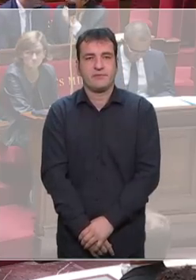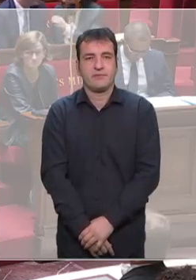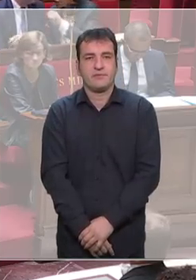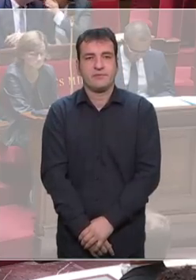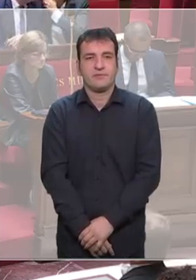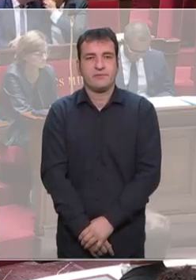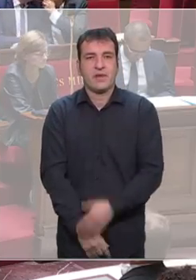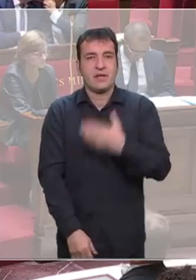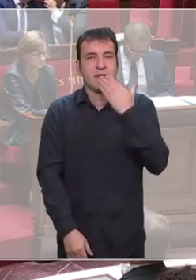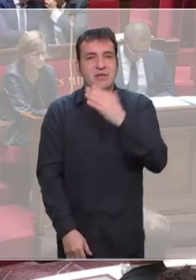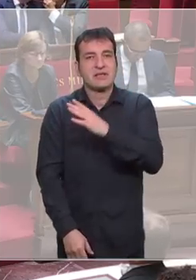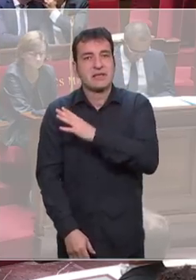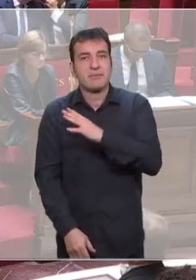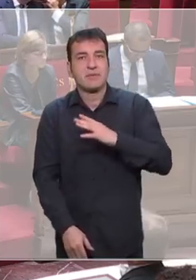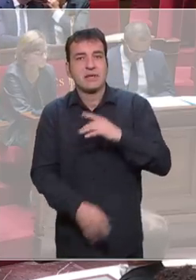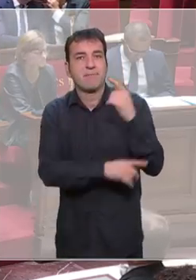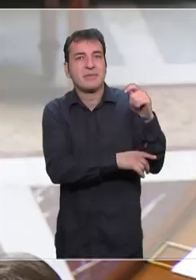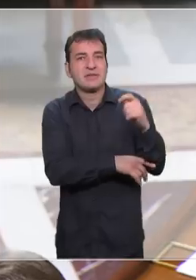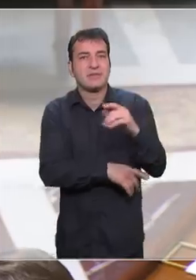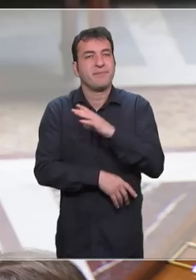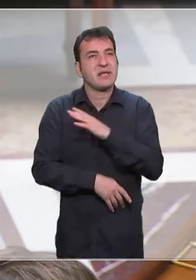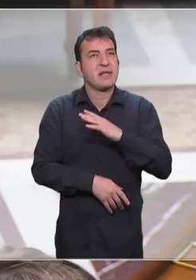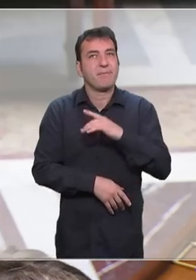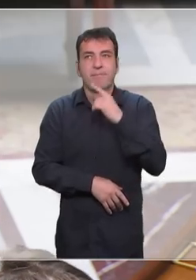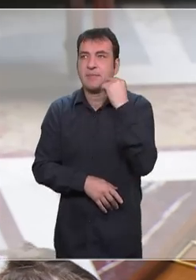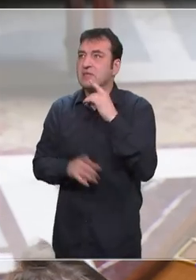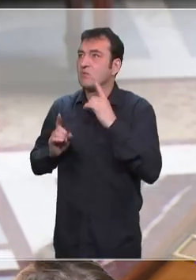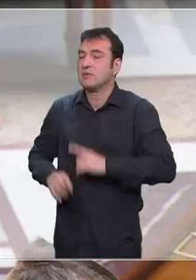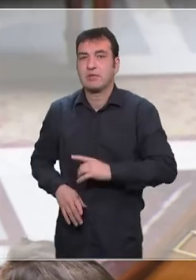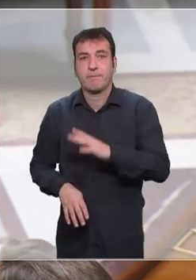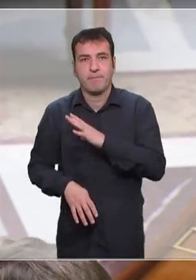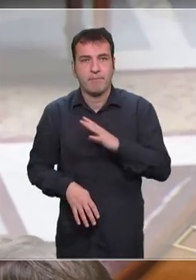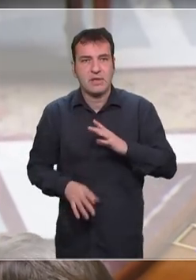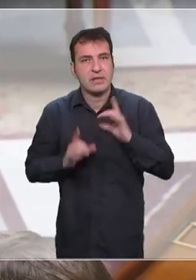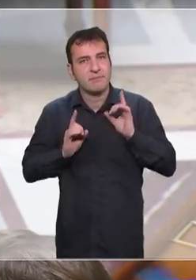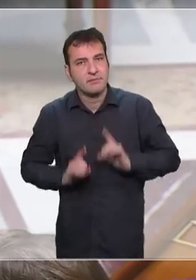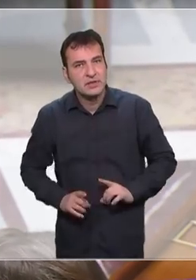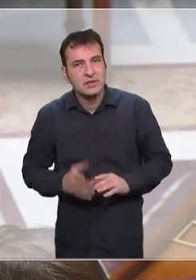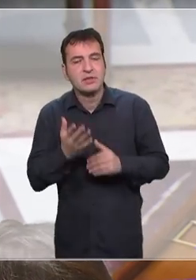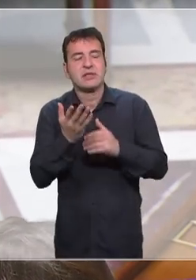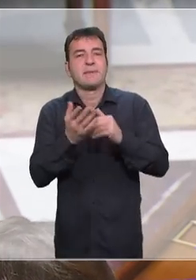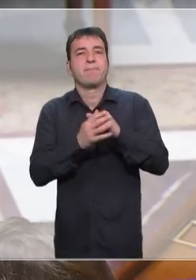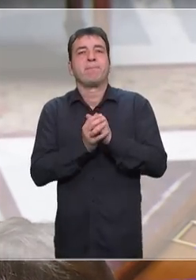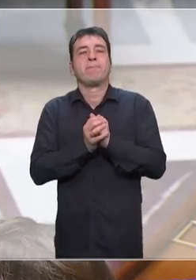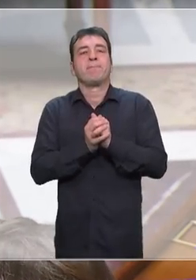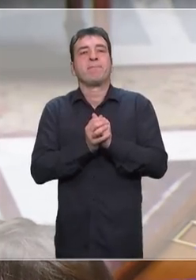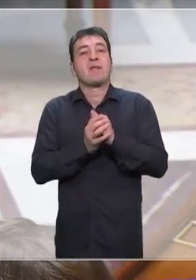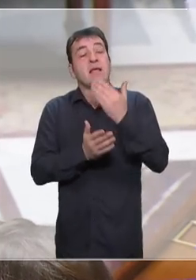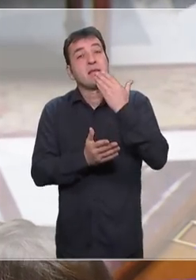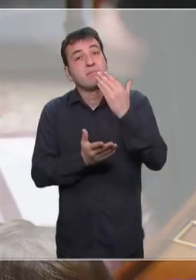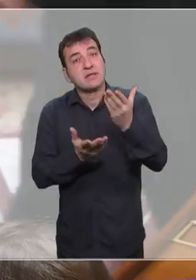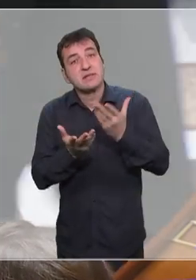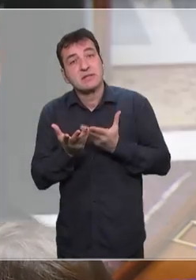Merci Madame la Présidente, Mesdames et Messieurs les députés, Madame la députée Martinez. Merci de me